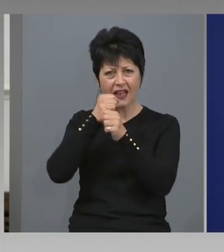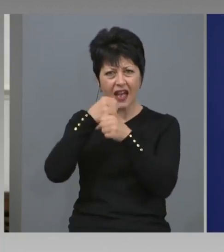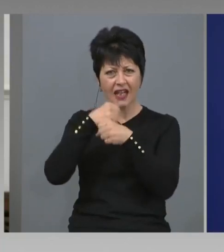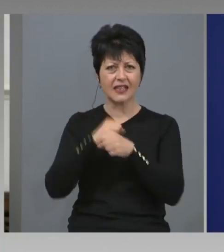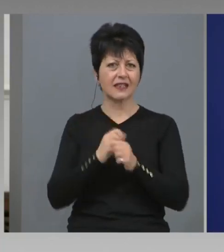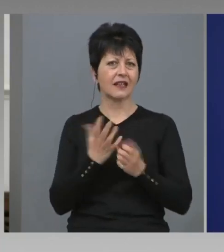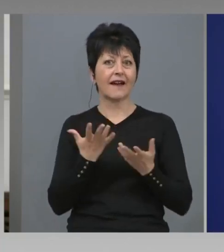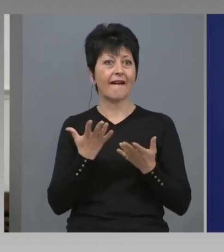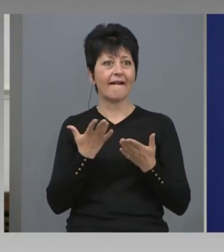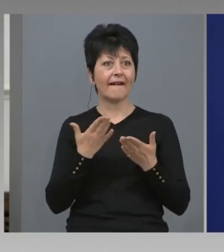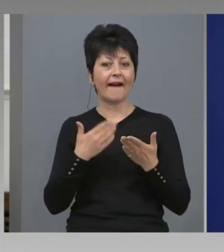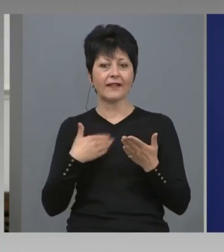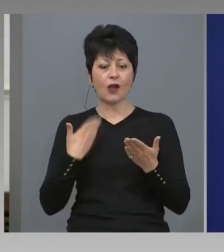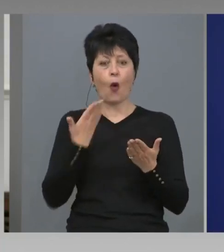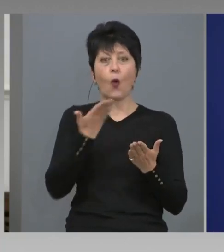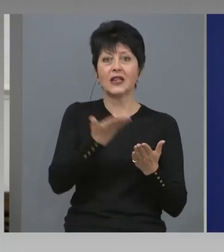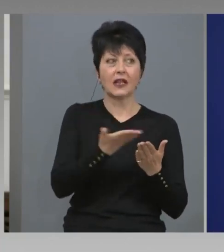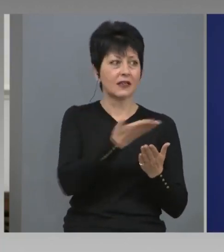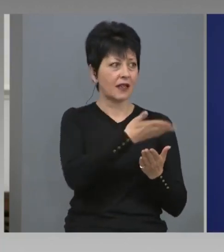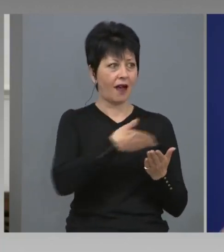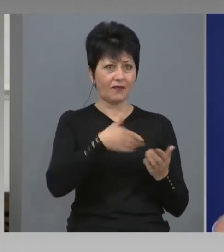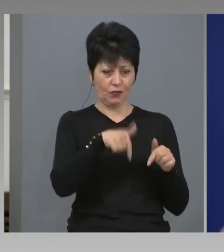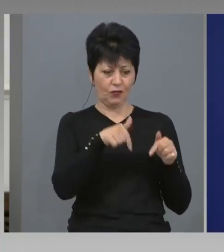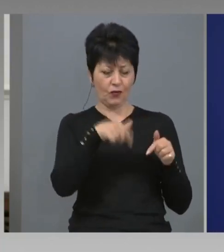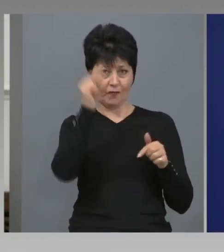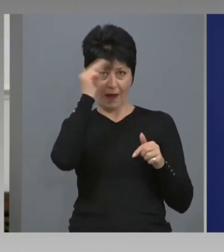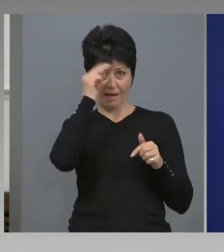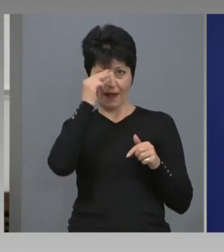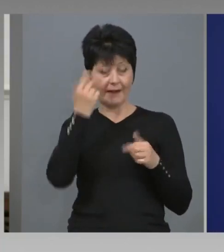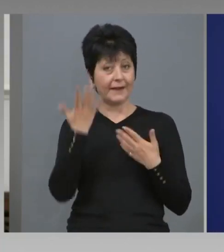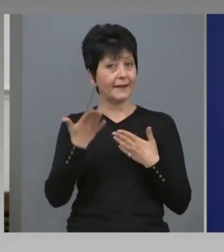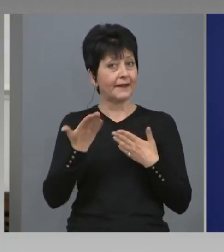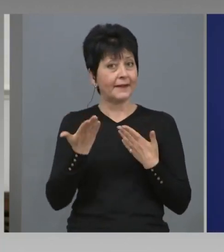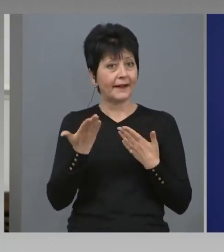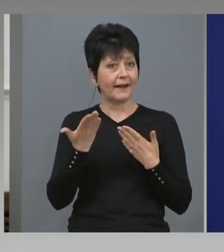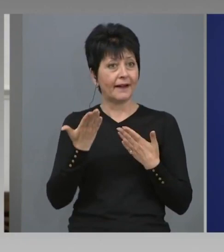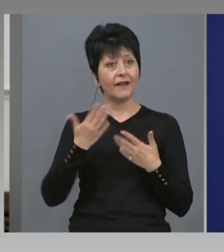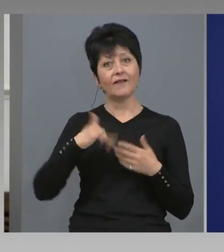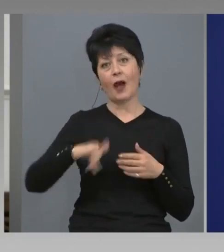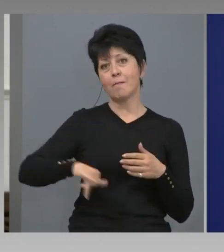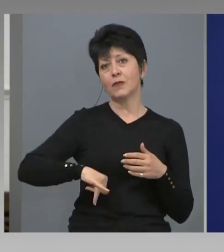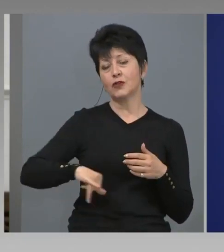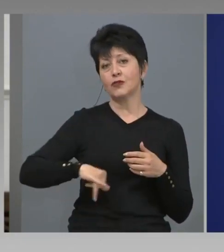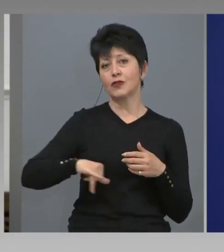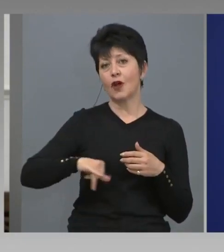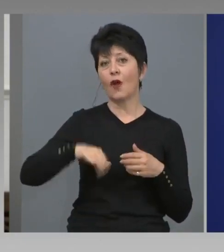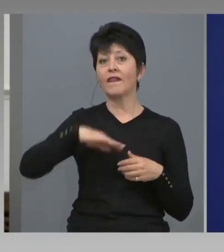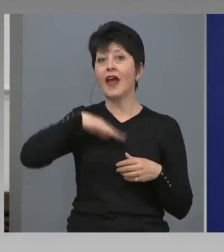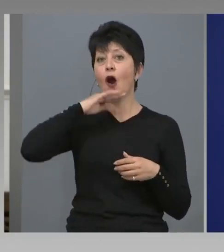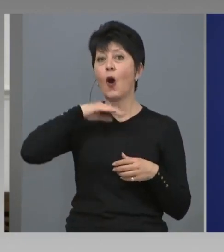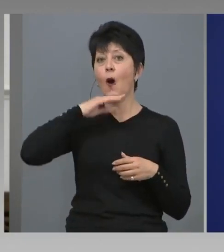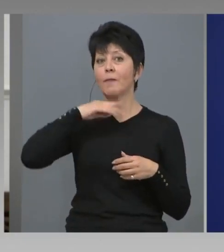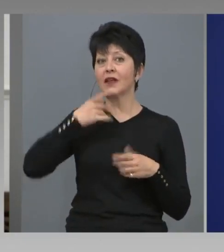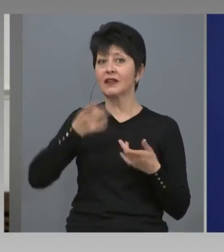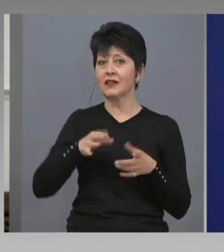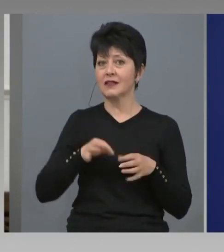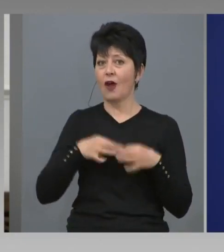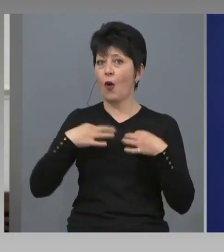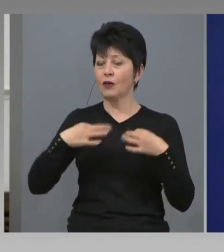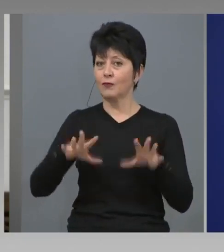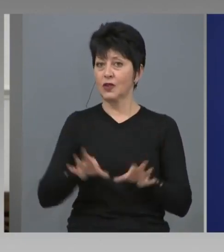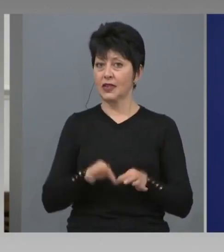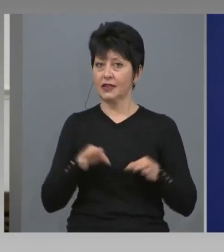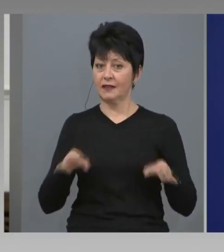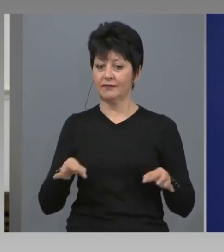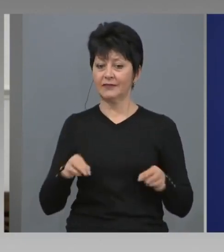как се отразява в България, какъв е международния опит в отпускане на мерките. Целият свят